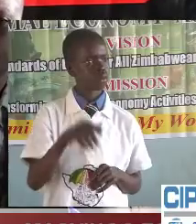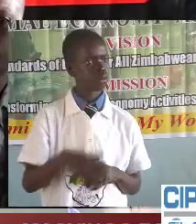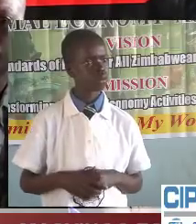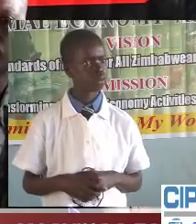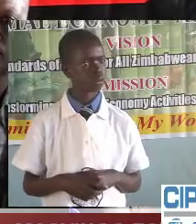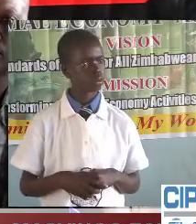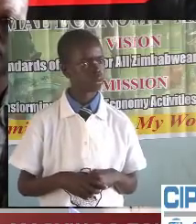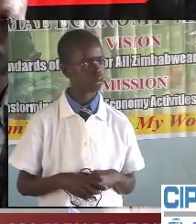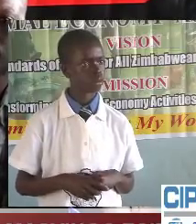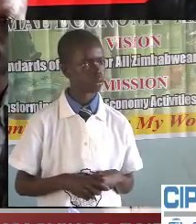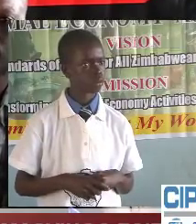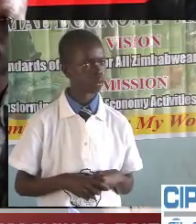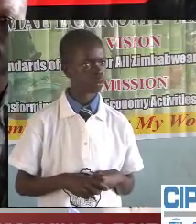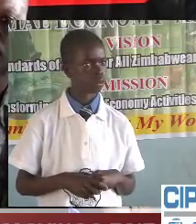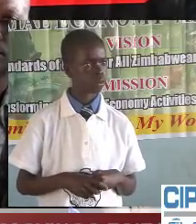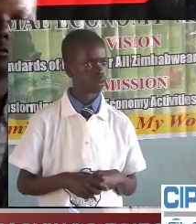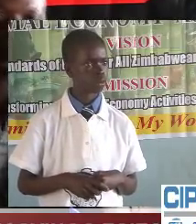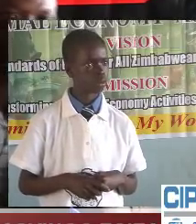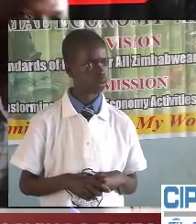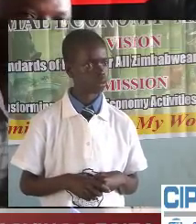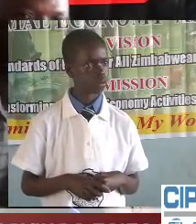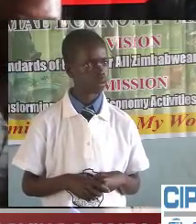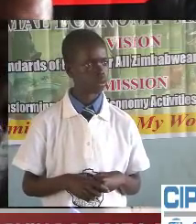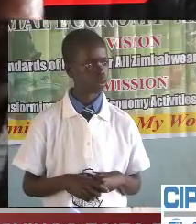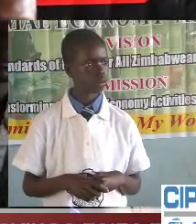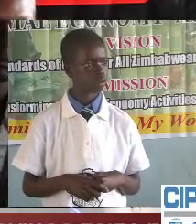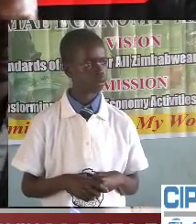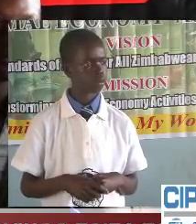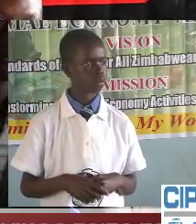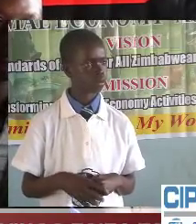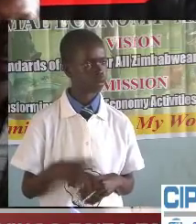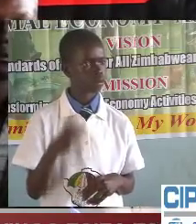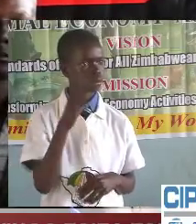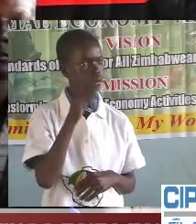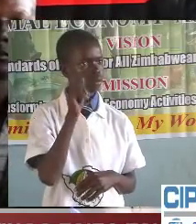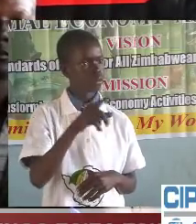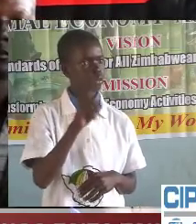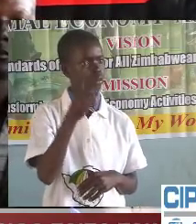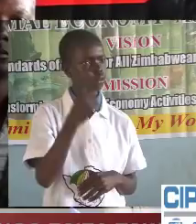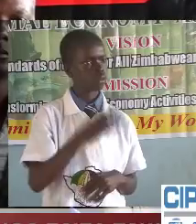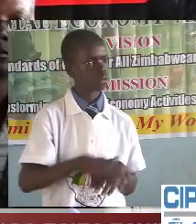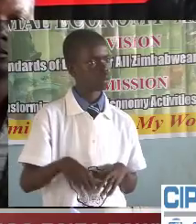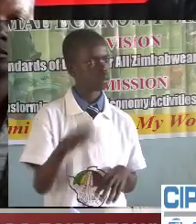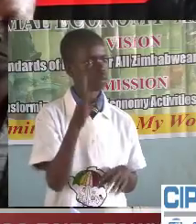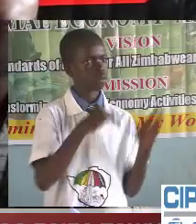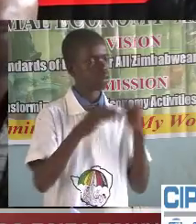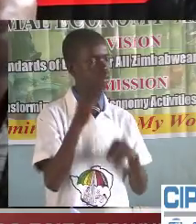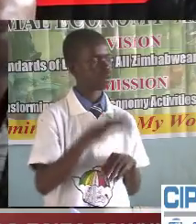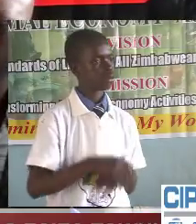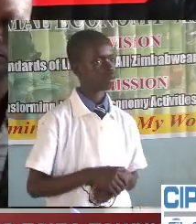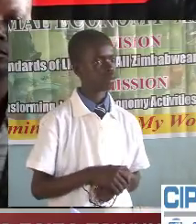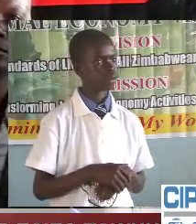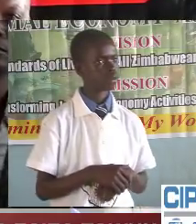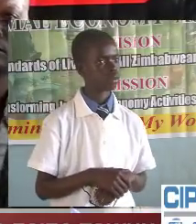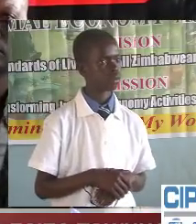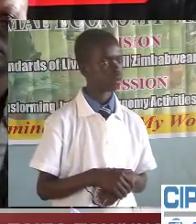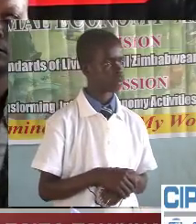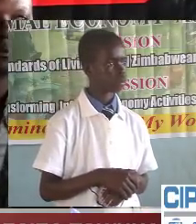interject, Madam Facilitator. VPWD vasingataura pane one anoda kutaura tikukumbira kuti vape mukana.